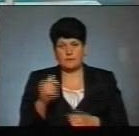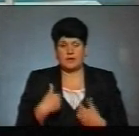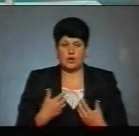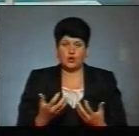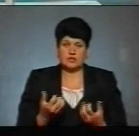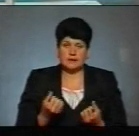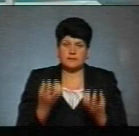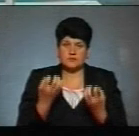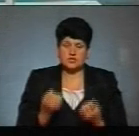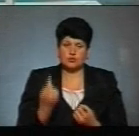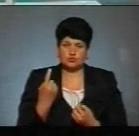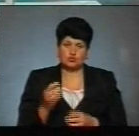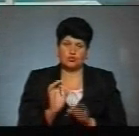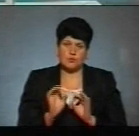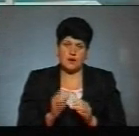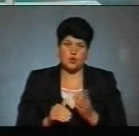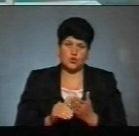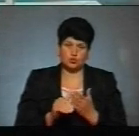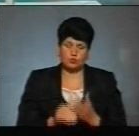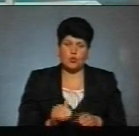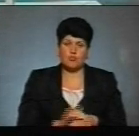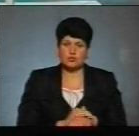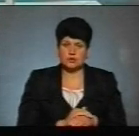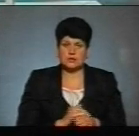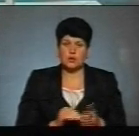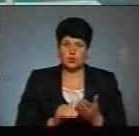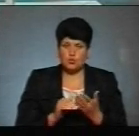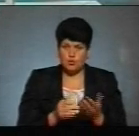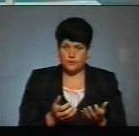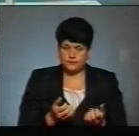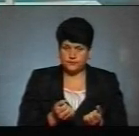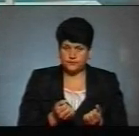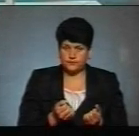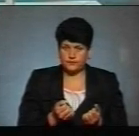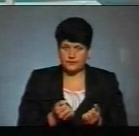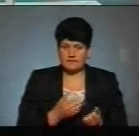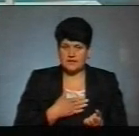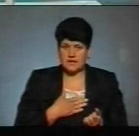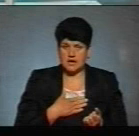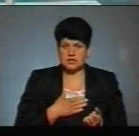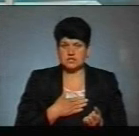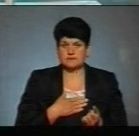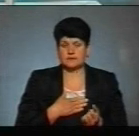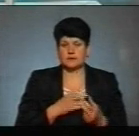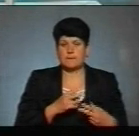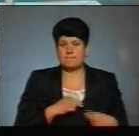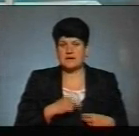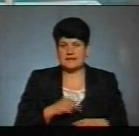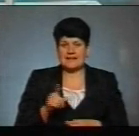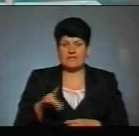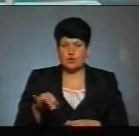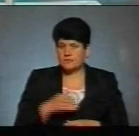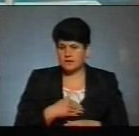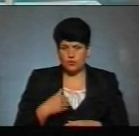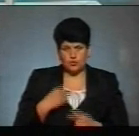ще одну нормальну допомогу, гуманітарну допомогу десь від наших партнерів з Європи. Зараз не хочу про це говорити, але